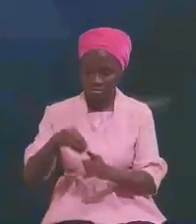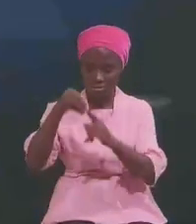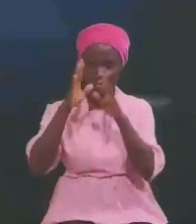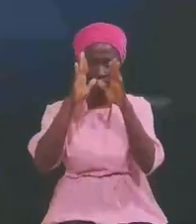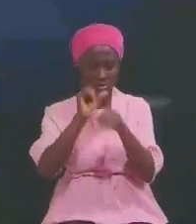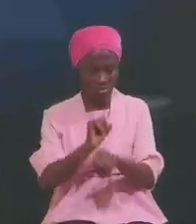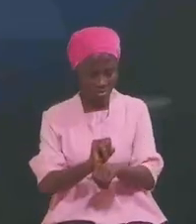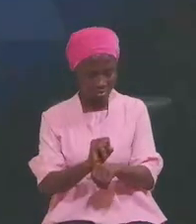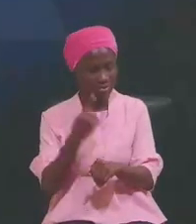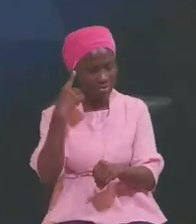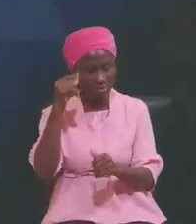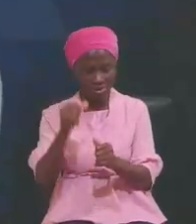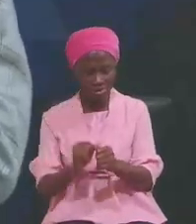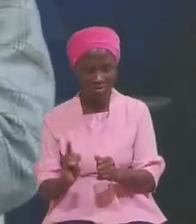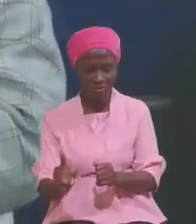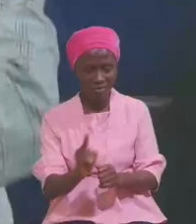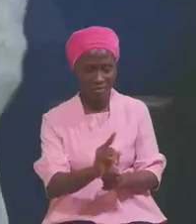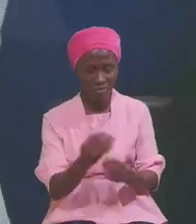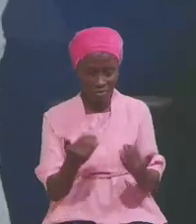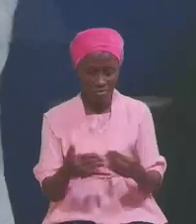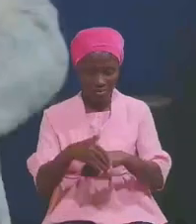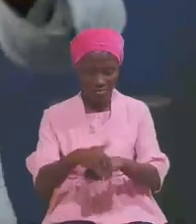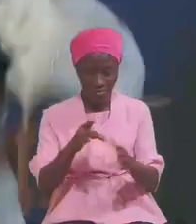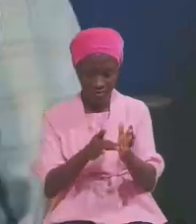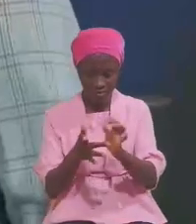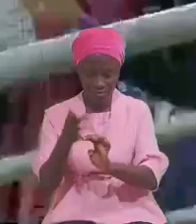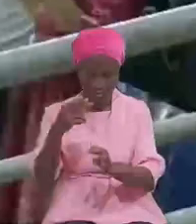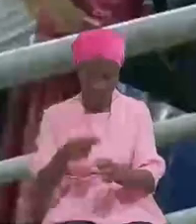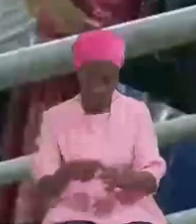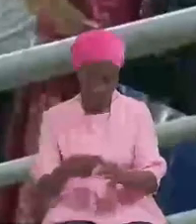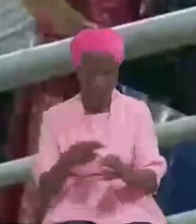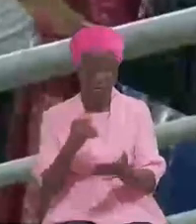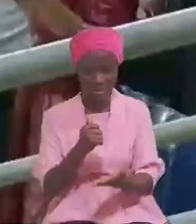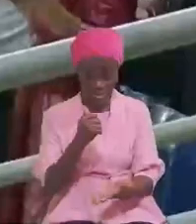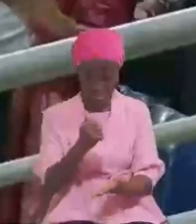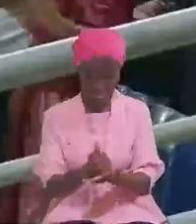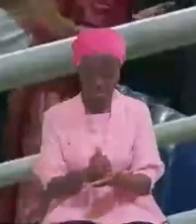miracles spectaculaires se produisent pour tout le monde au nom de Jésus-Christ.